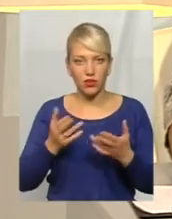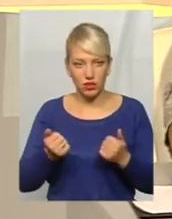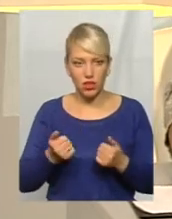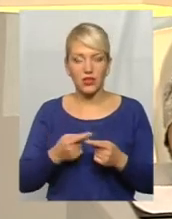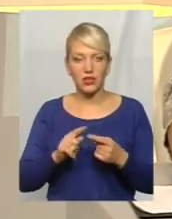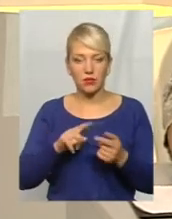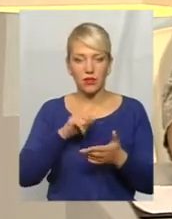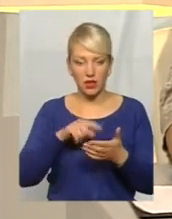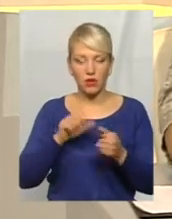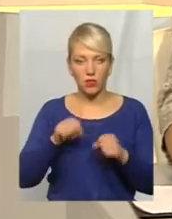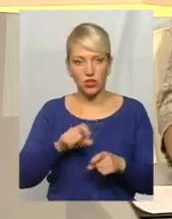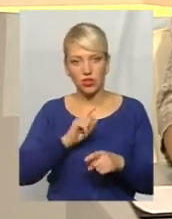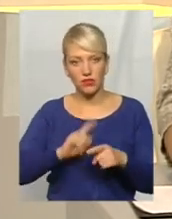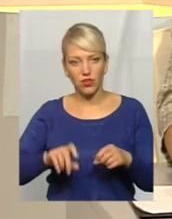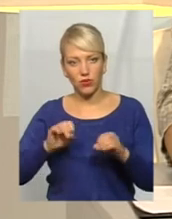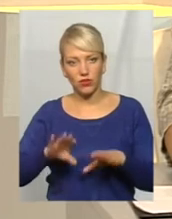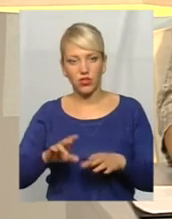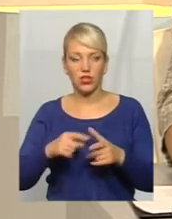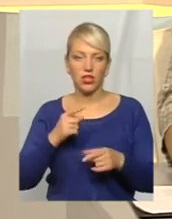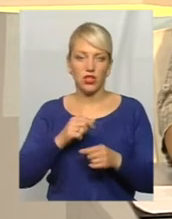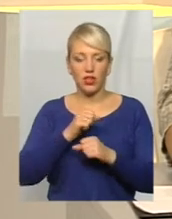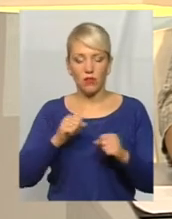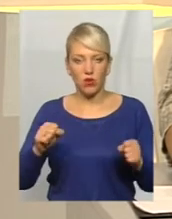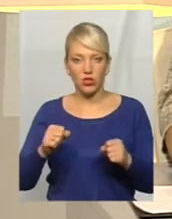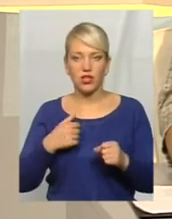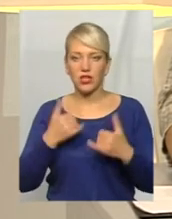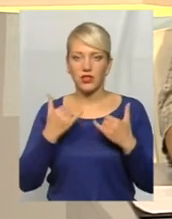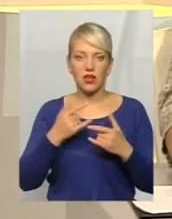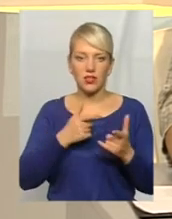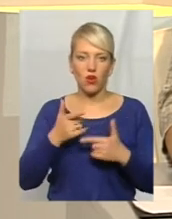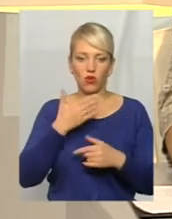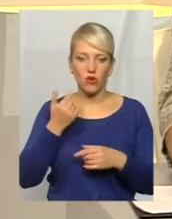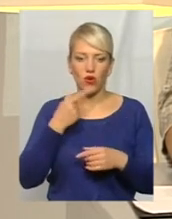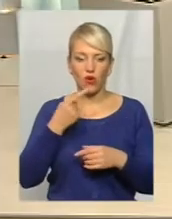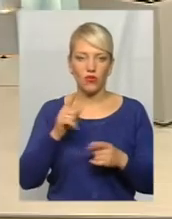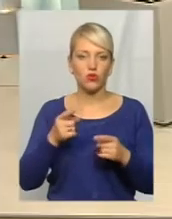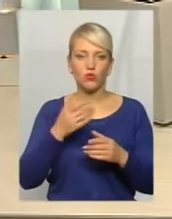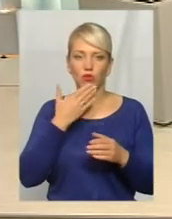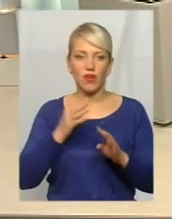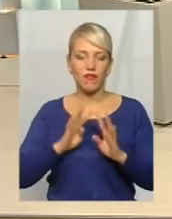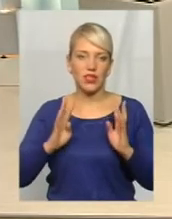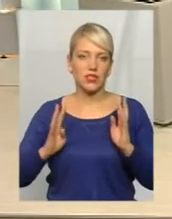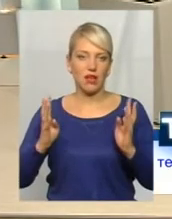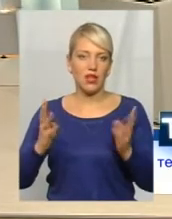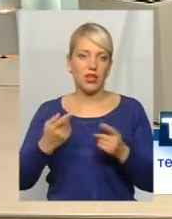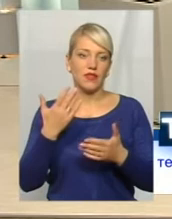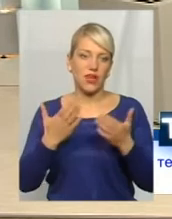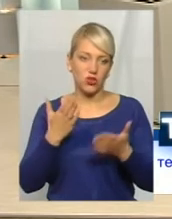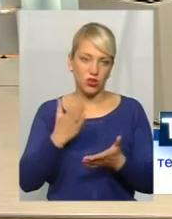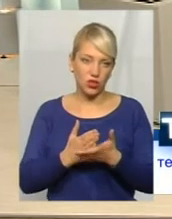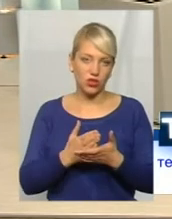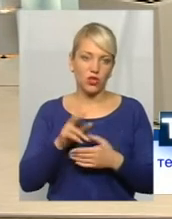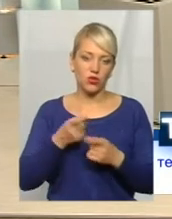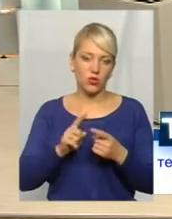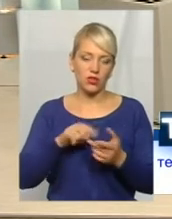Можна швидко вирішити чи не можна? Ну, зараз я не готовий говорити, чому її не виставили. Якщо вона є, то це питання керівник